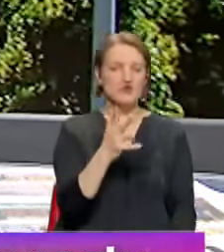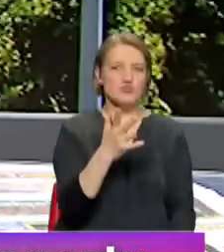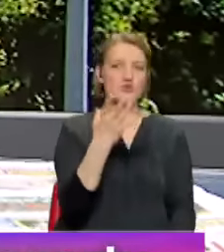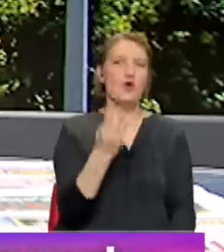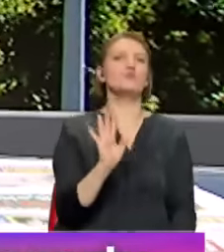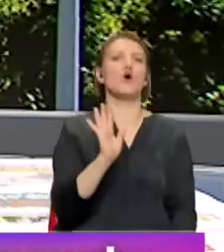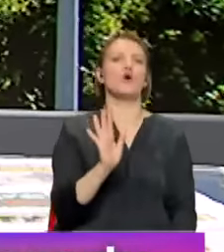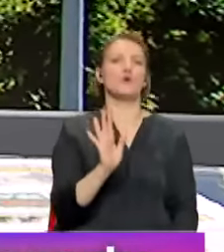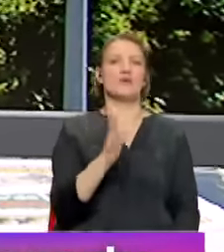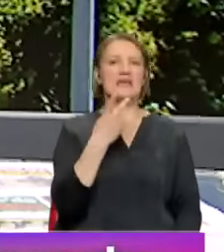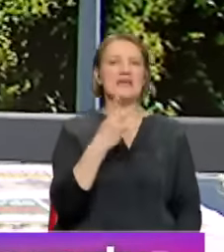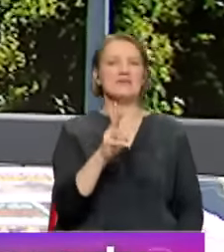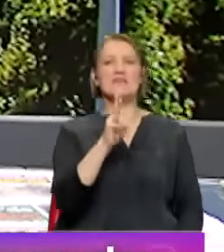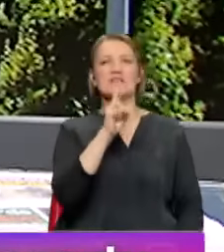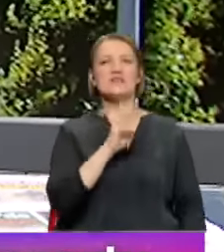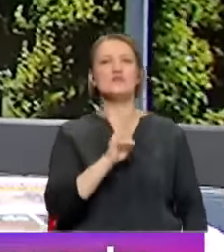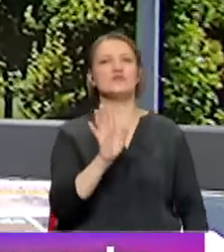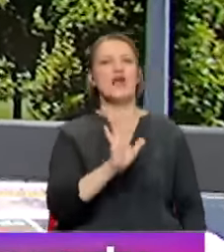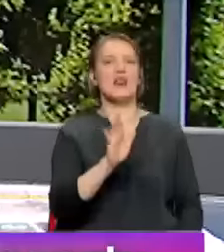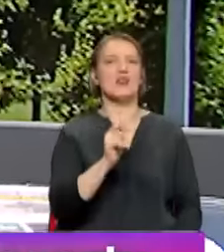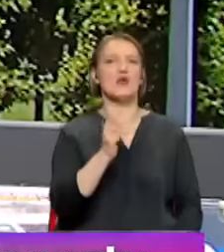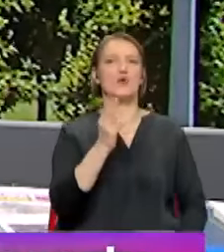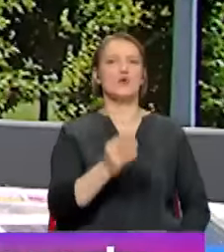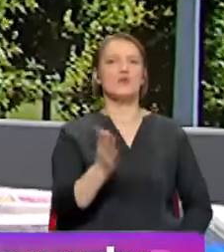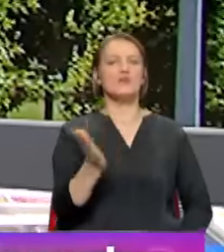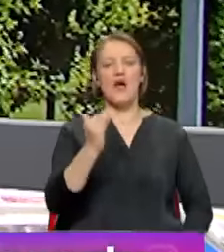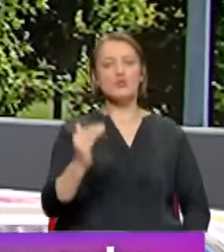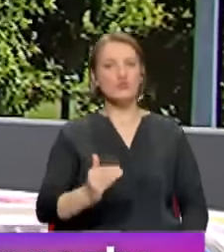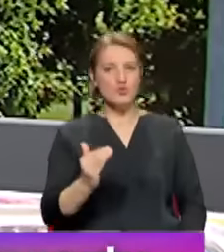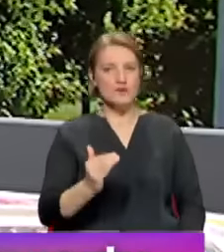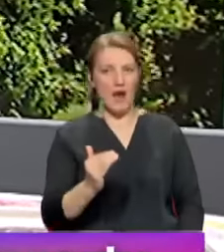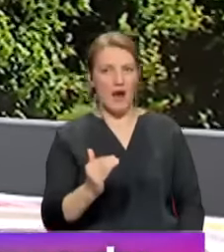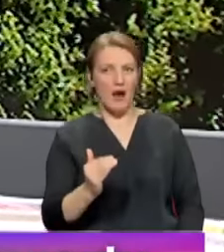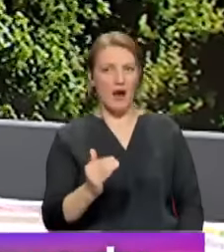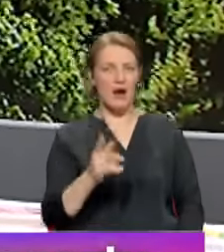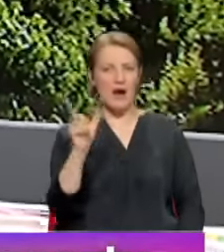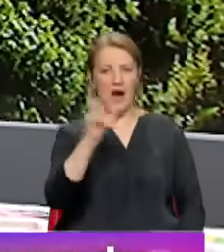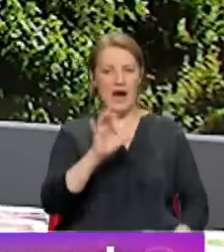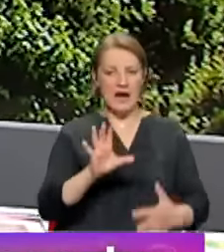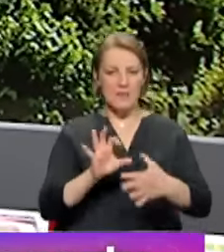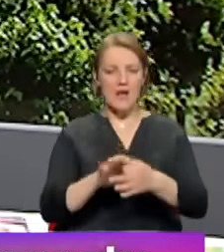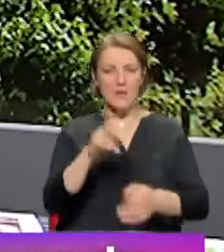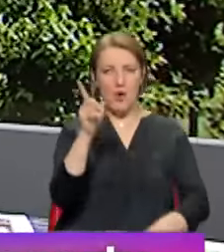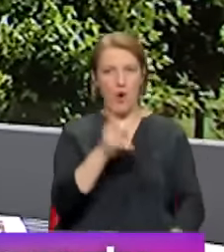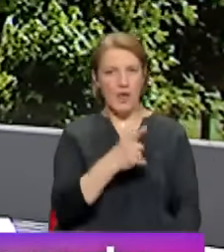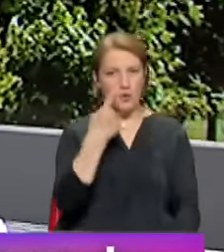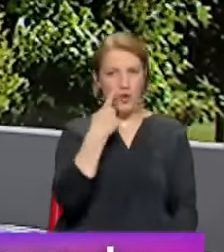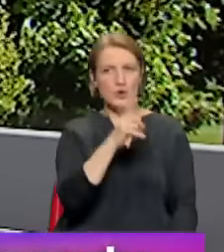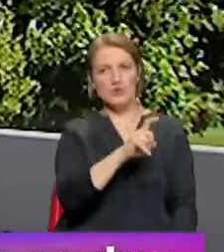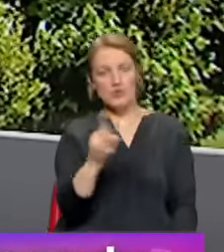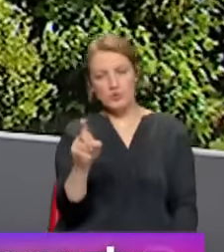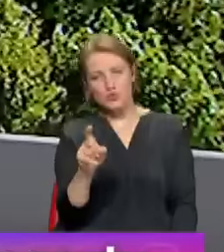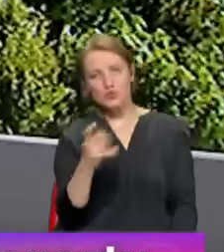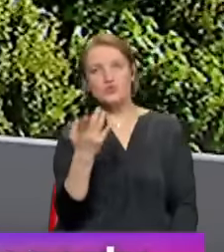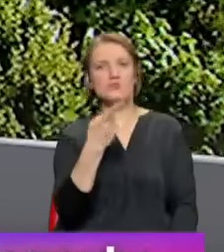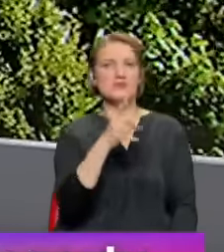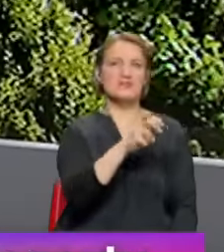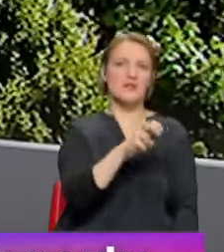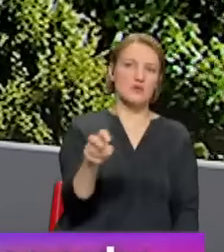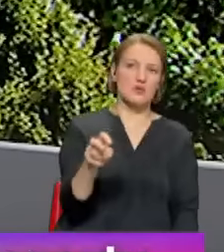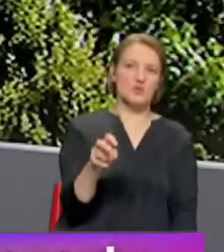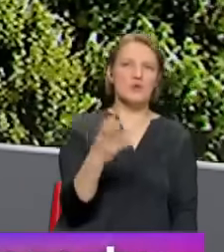lira olmuyor. 2250 lira oluyor. Daha düşükse aylık bağlama oranları işte 900 yatıyor,